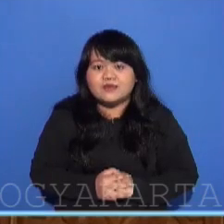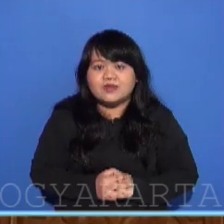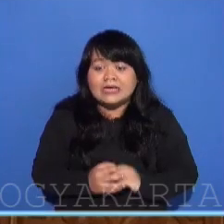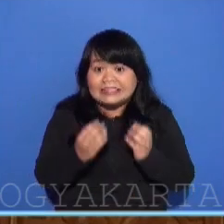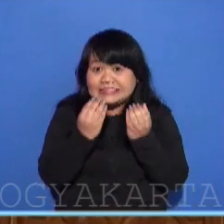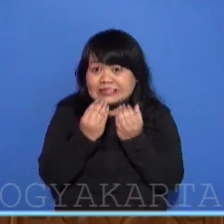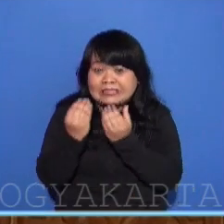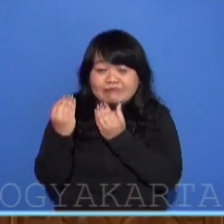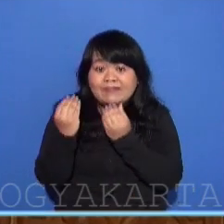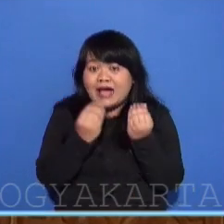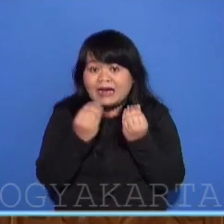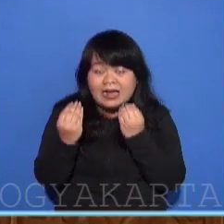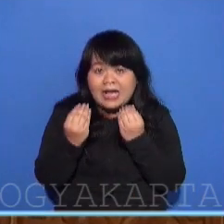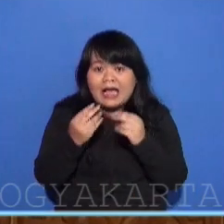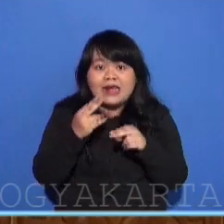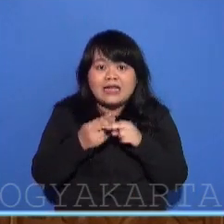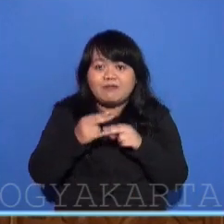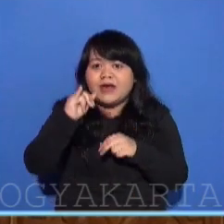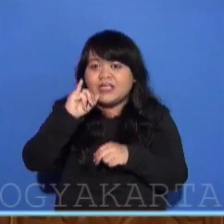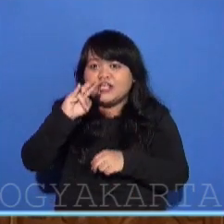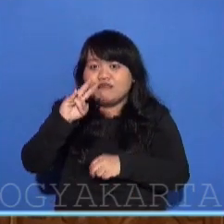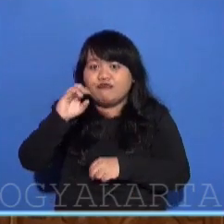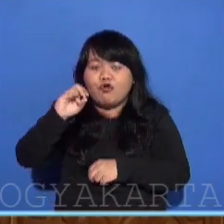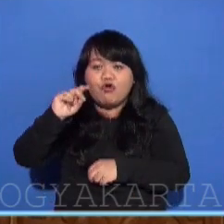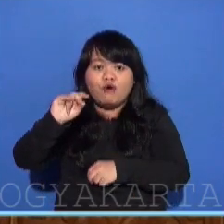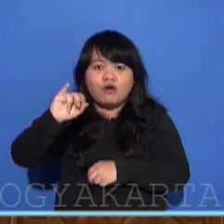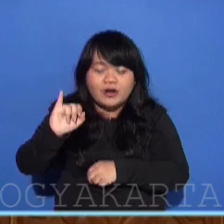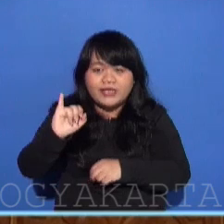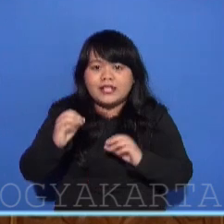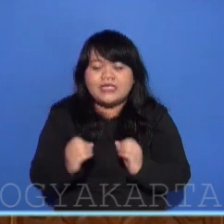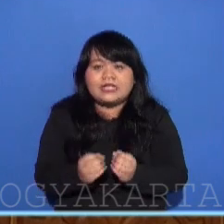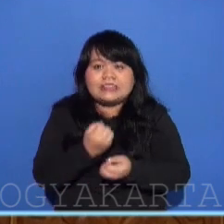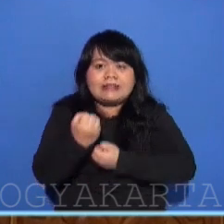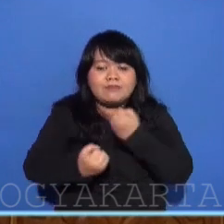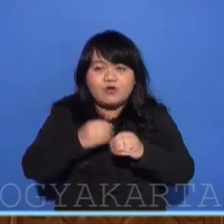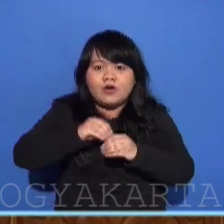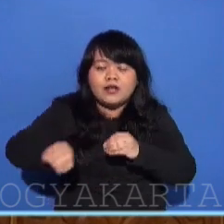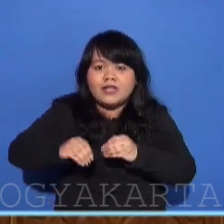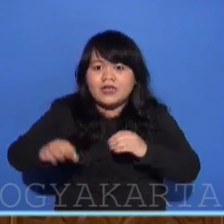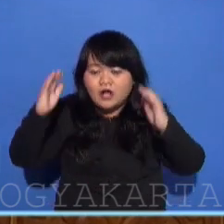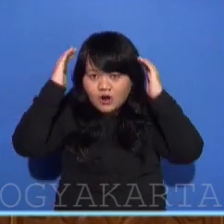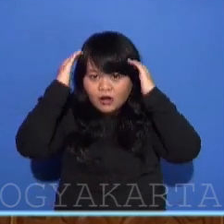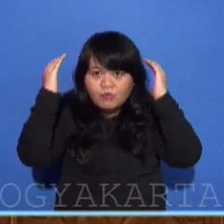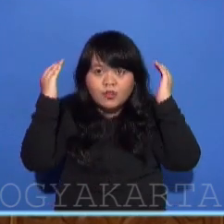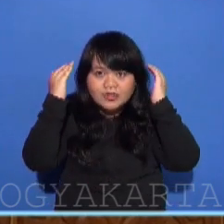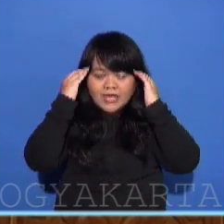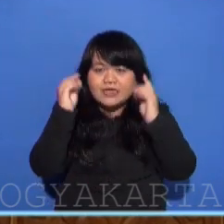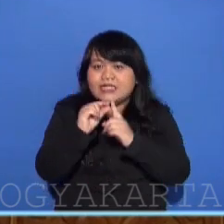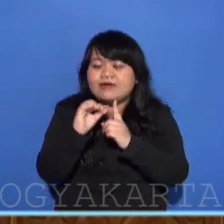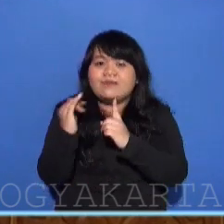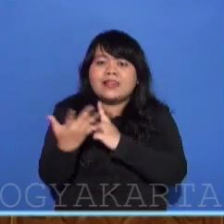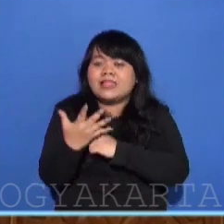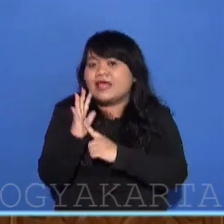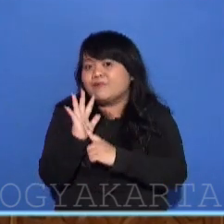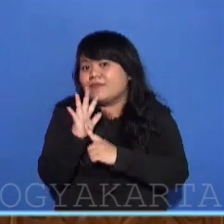semang unggulan varietas i Dragon kathah dipunening kadang Tani lahan pesisir